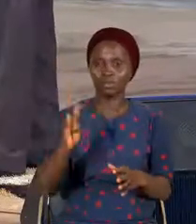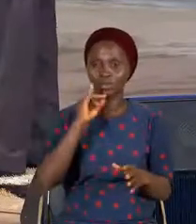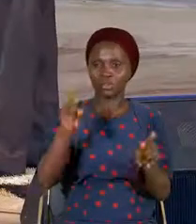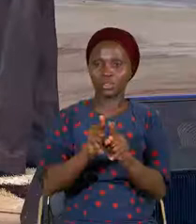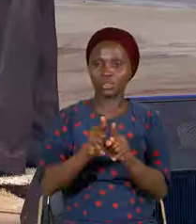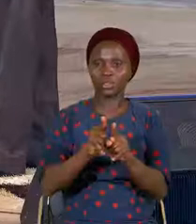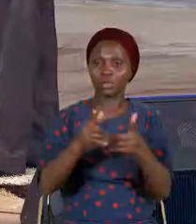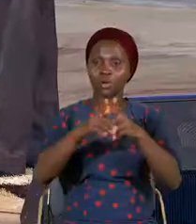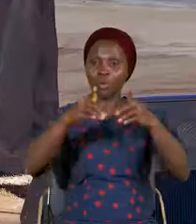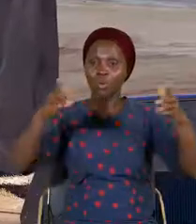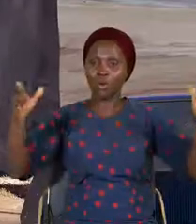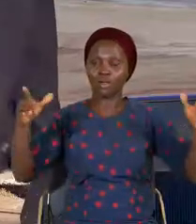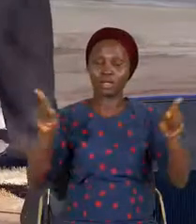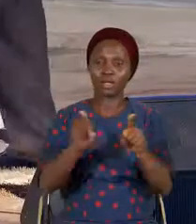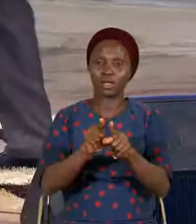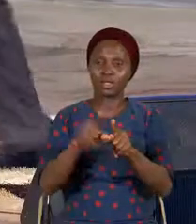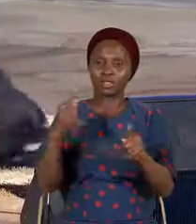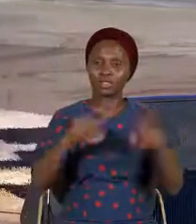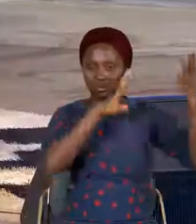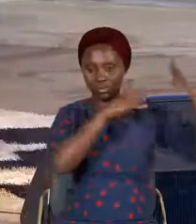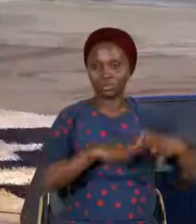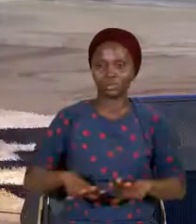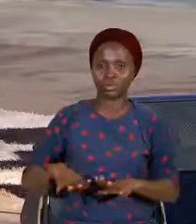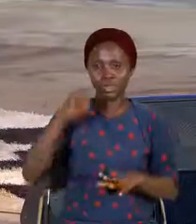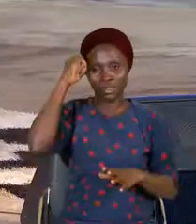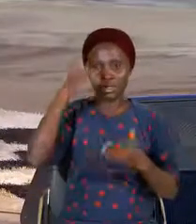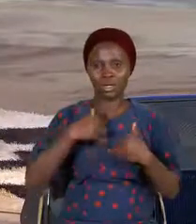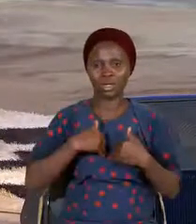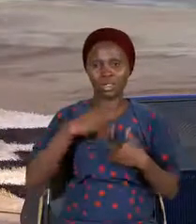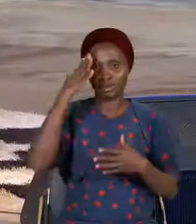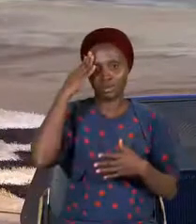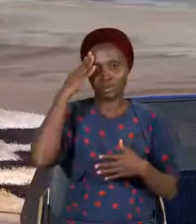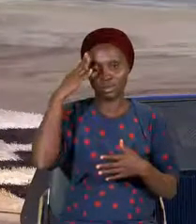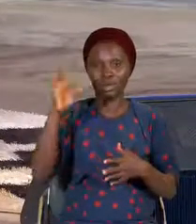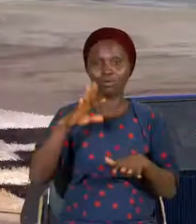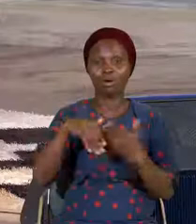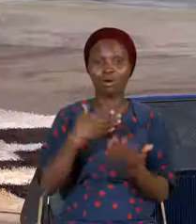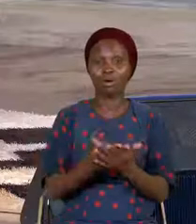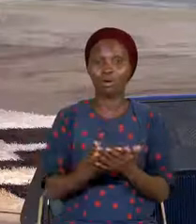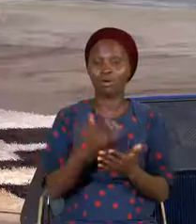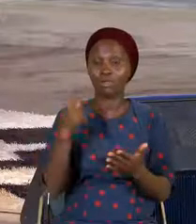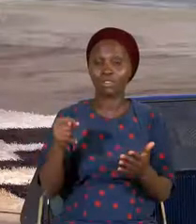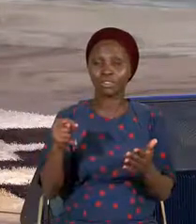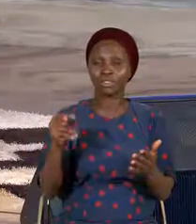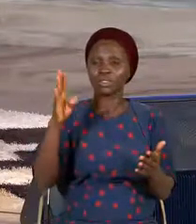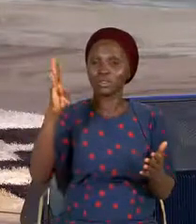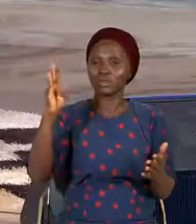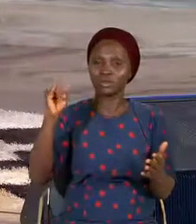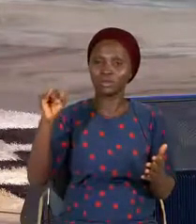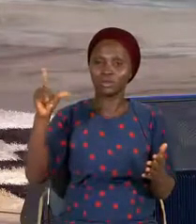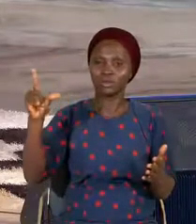est aussi large, vaste comme l'océan. Dieu a la sagesse de